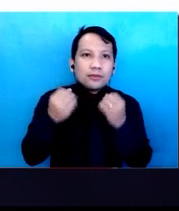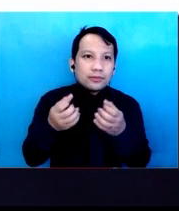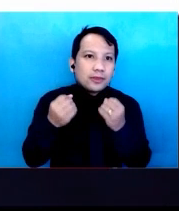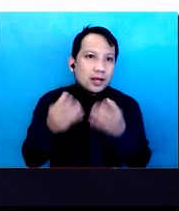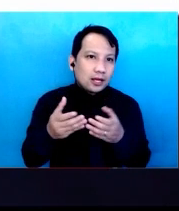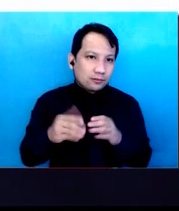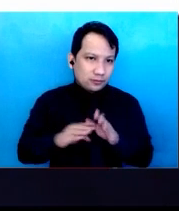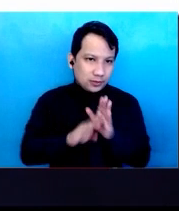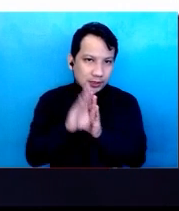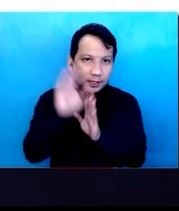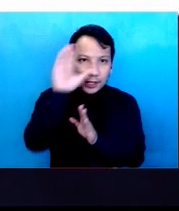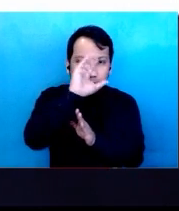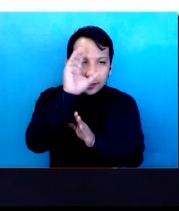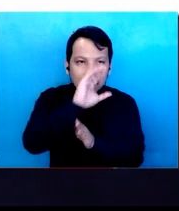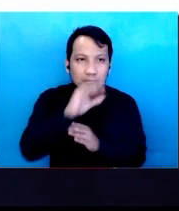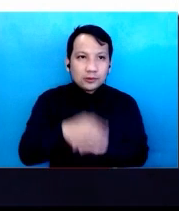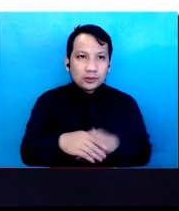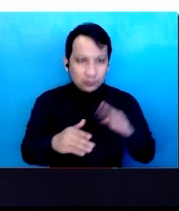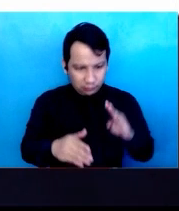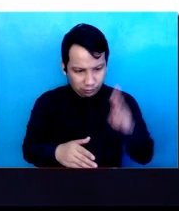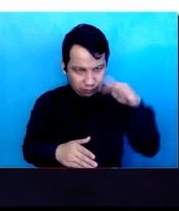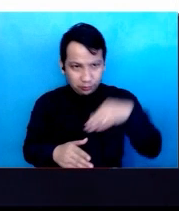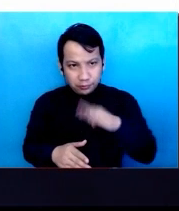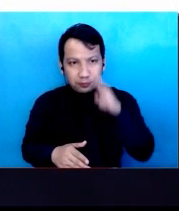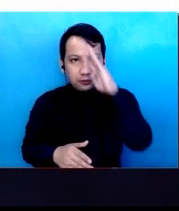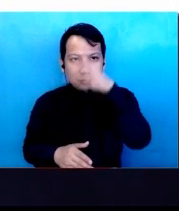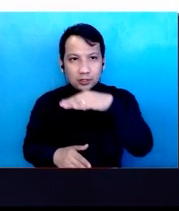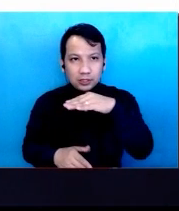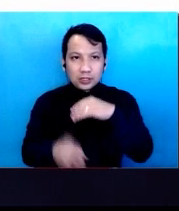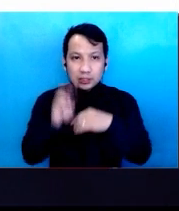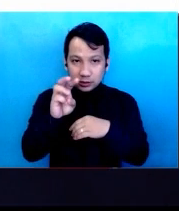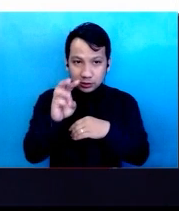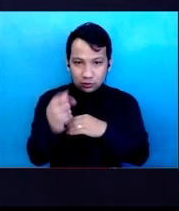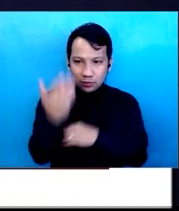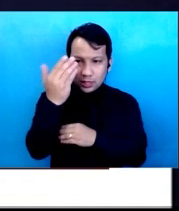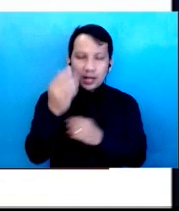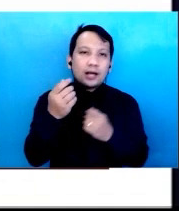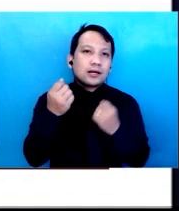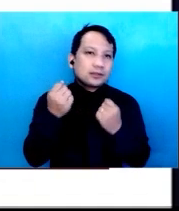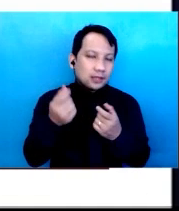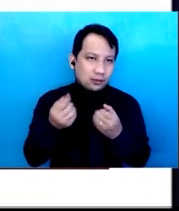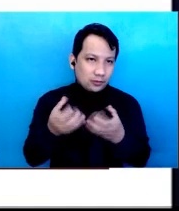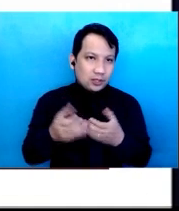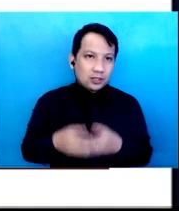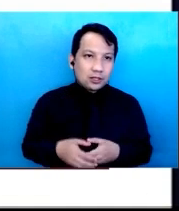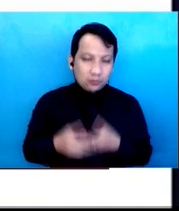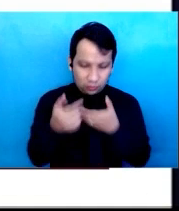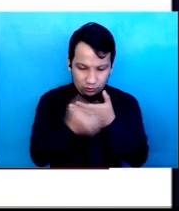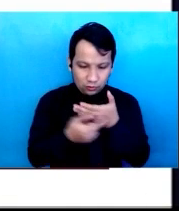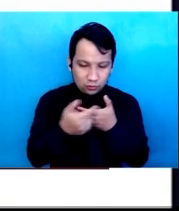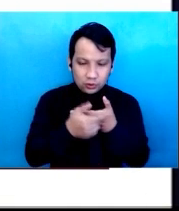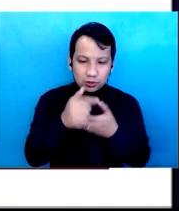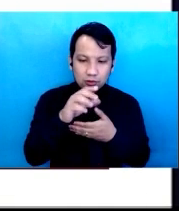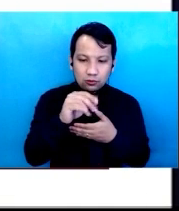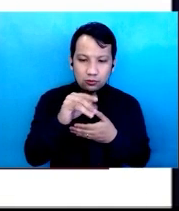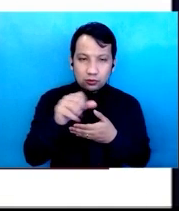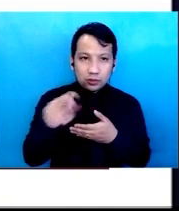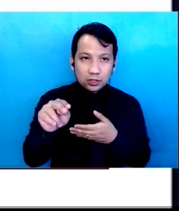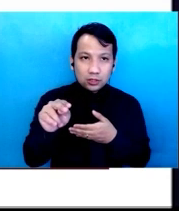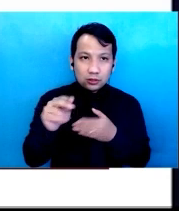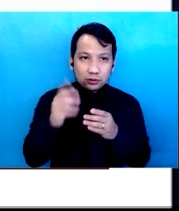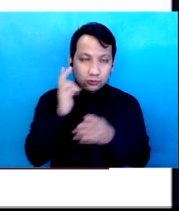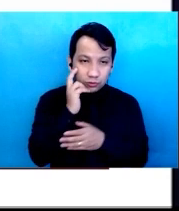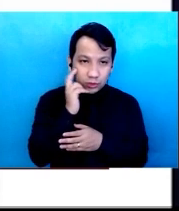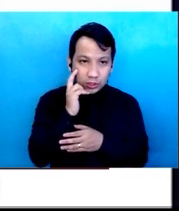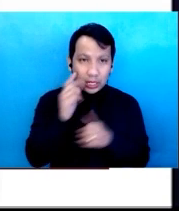daming nag-search. Nag-peak ang searches kaninang alas 6 ng umaga. Ang mga nag-Google ng cocaine Duterte, nangungunang